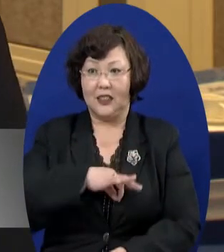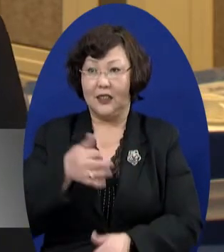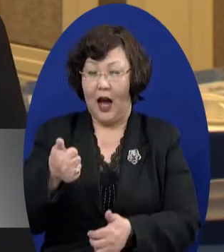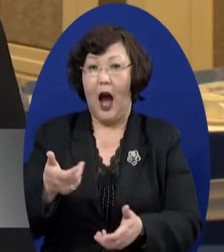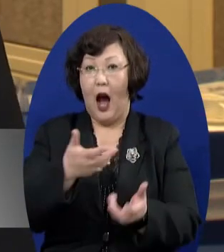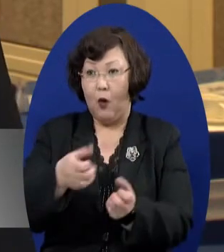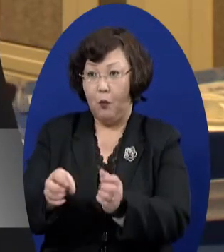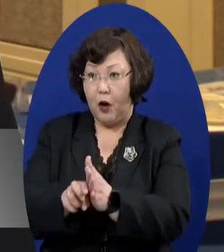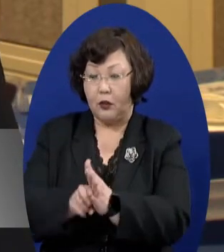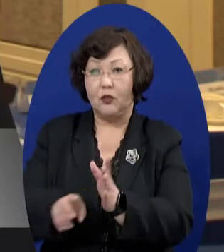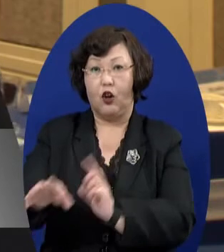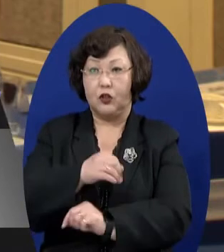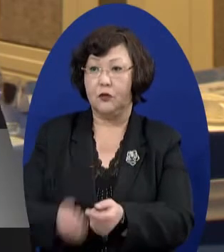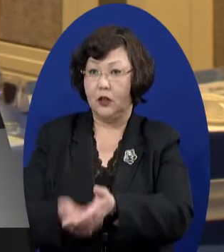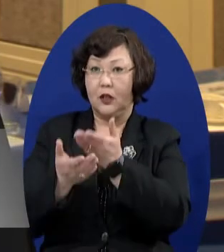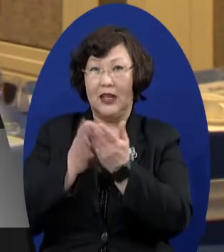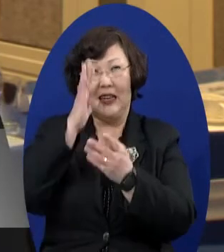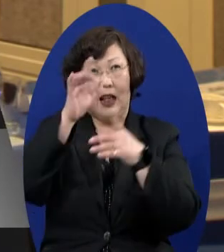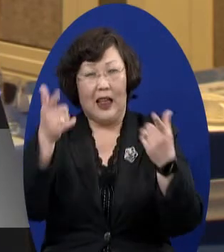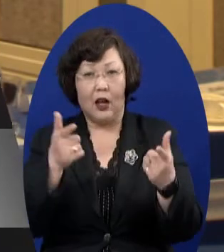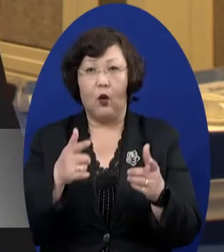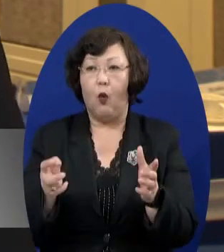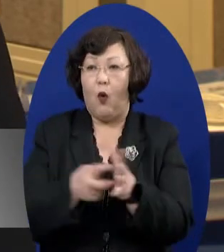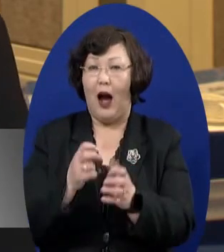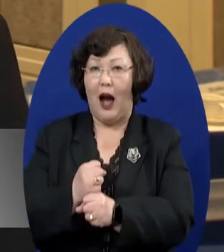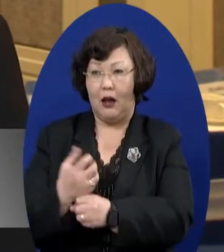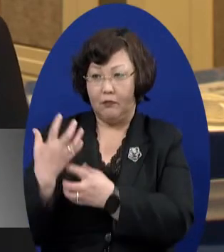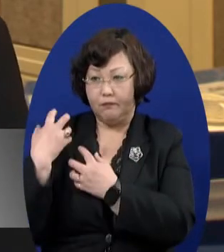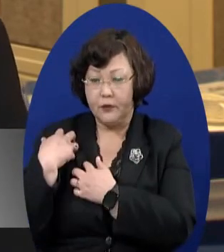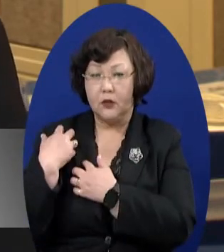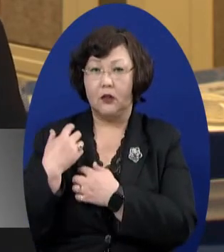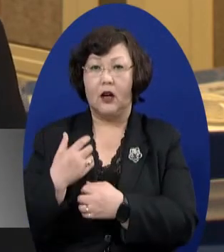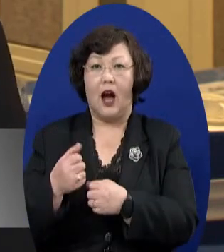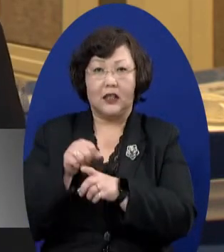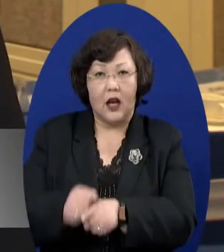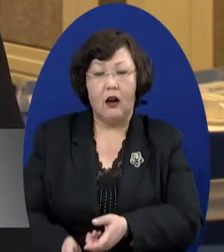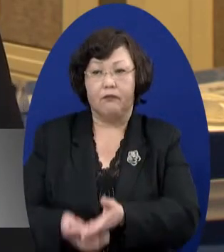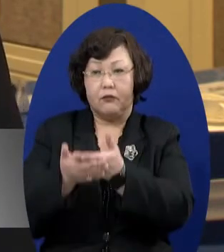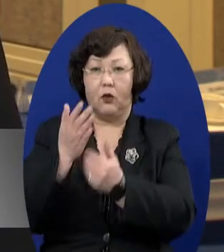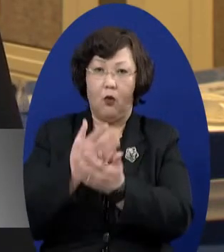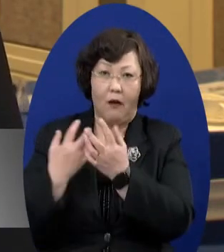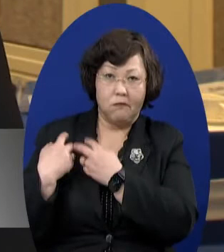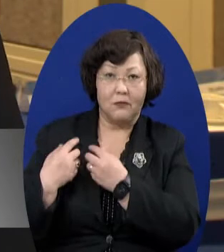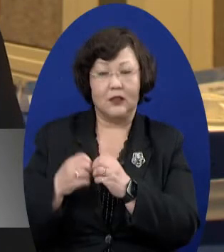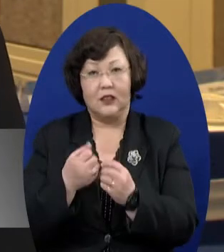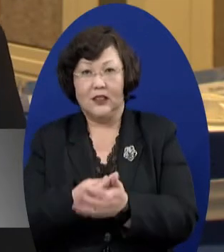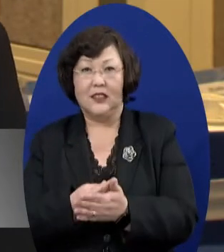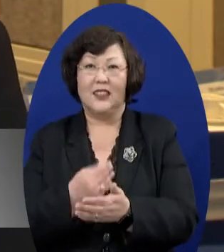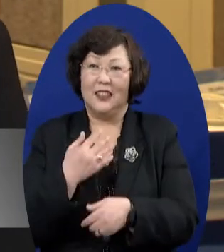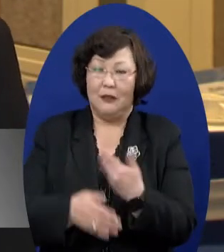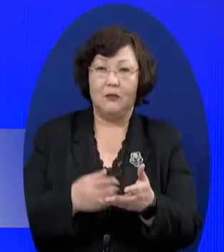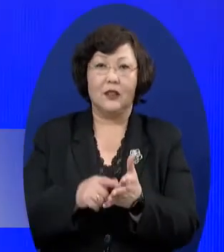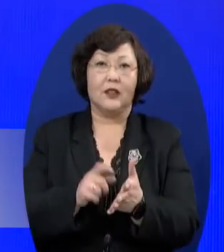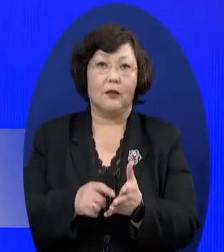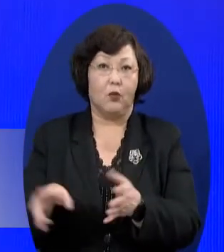дээр эрсдлийг нь одоо хуваалцсан тал дээр бол бид нэм хамтын ажиллагааг бол одоо бий болгох бас өөр одоо зайлшгүй шаардлага байгаа. Энд дээрч хамтын ажиллагааг бол бид